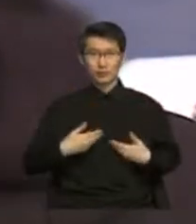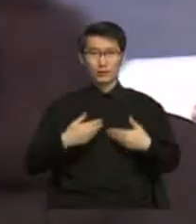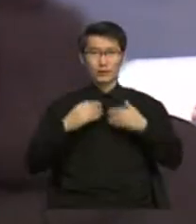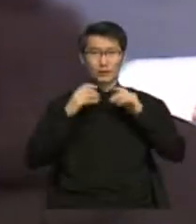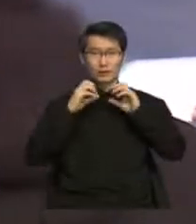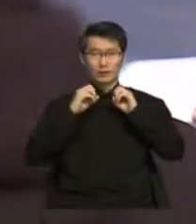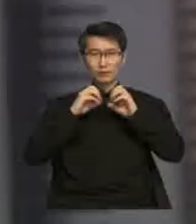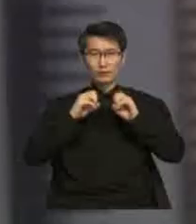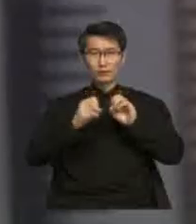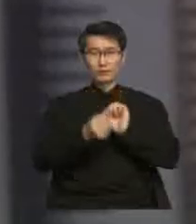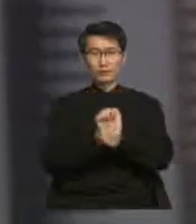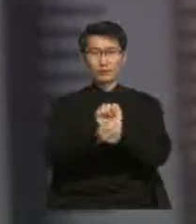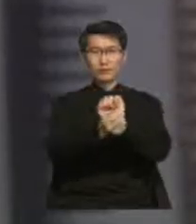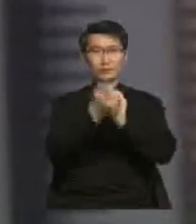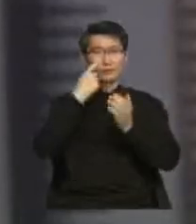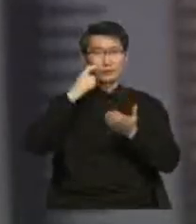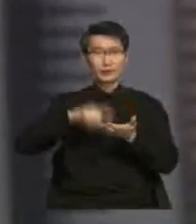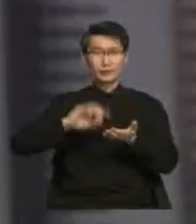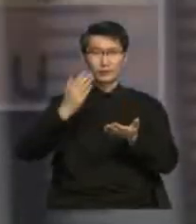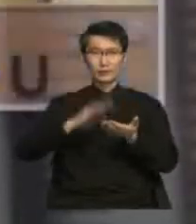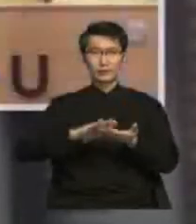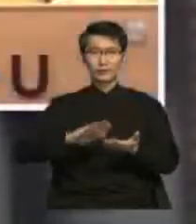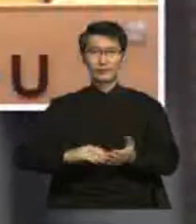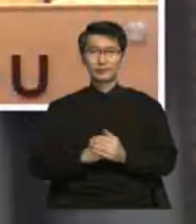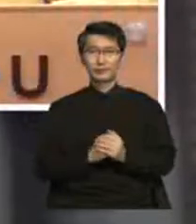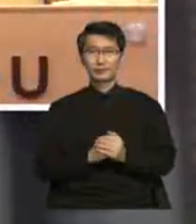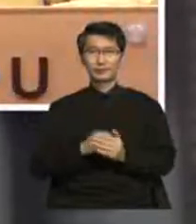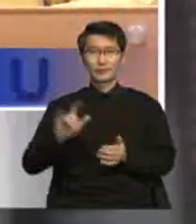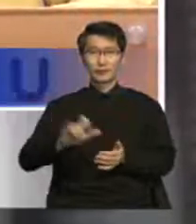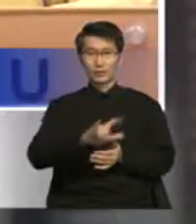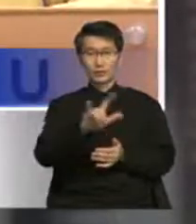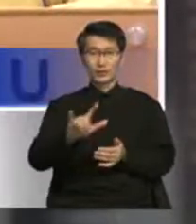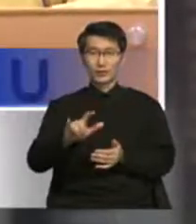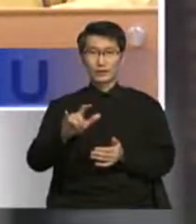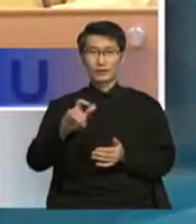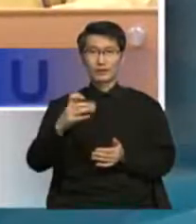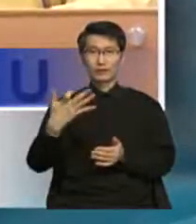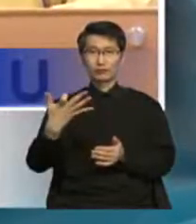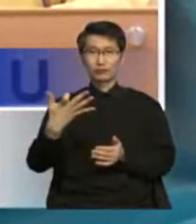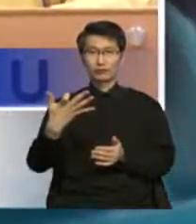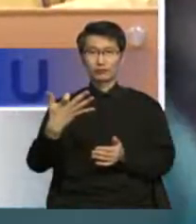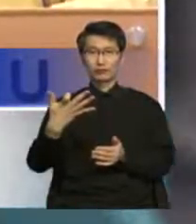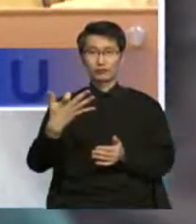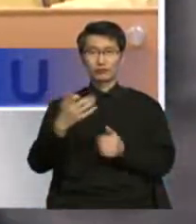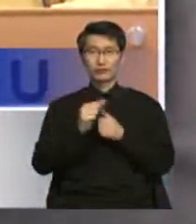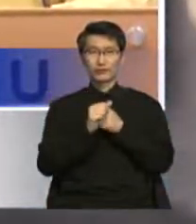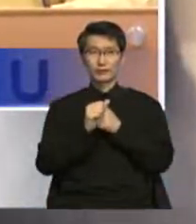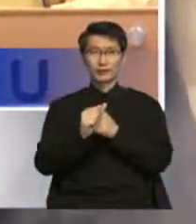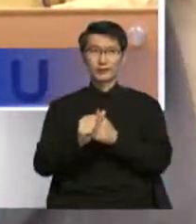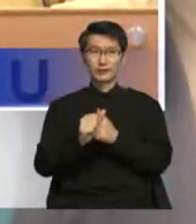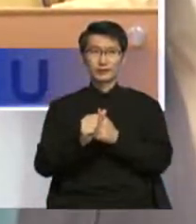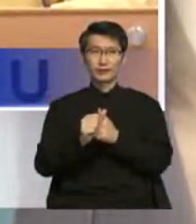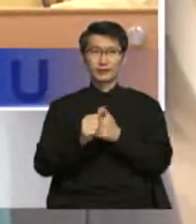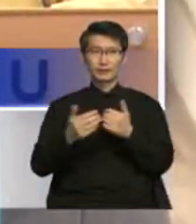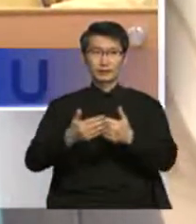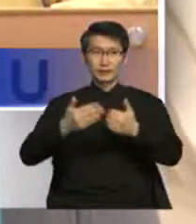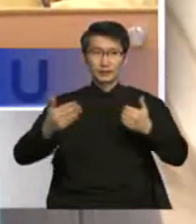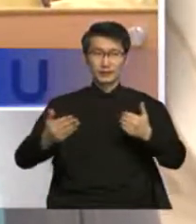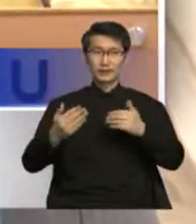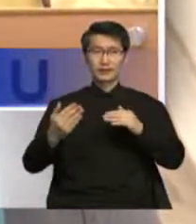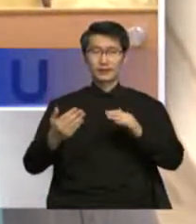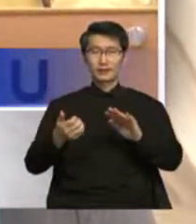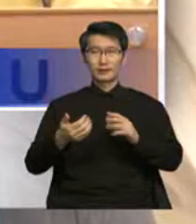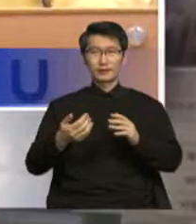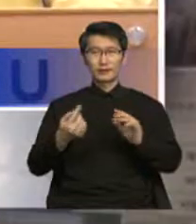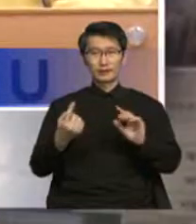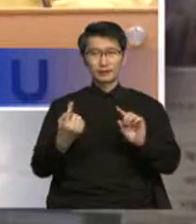선재 검사를 통해서도 확인된 겁니다 코로나 1분 시침 의 의거 경리 및 치료 등